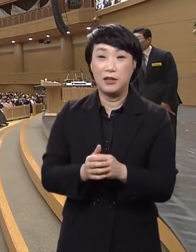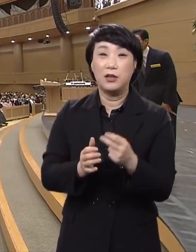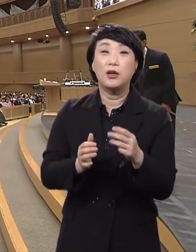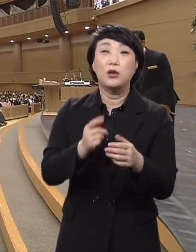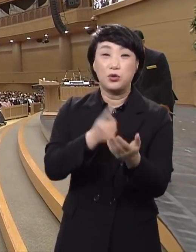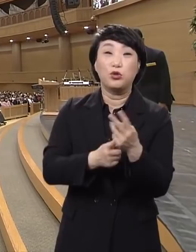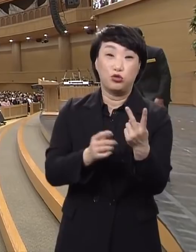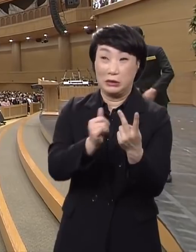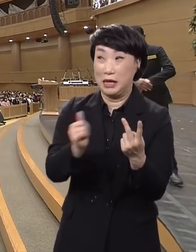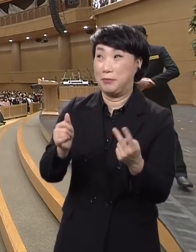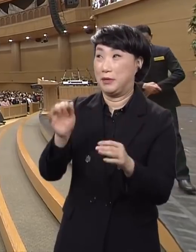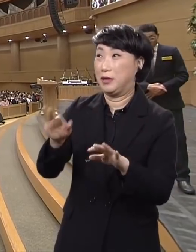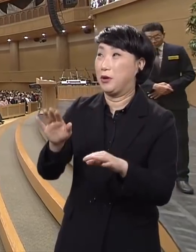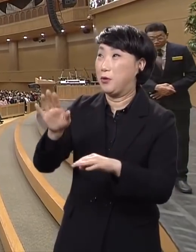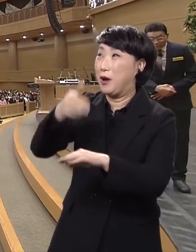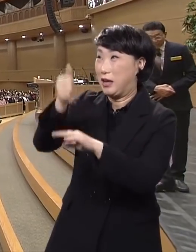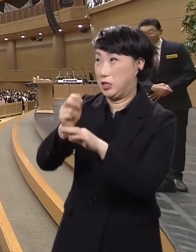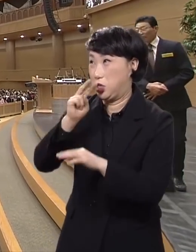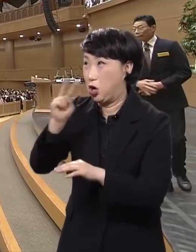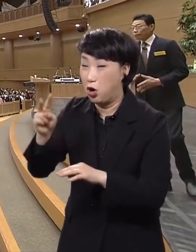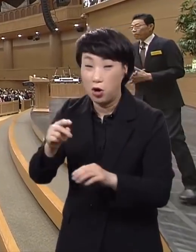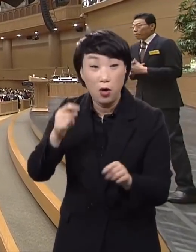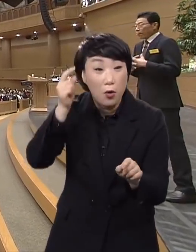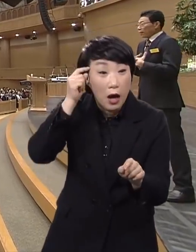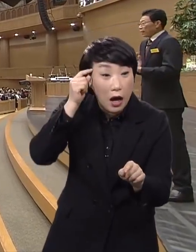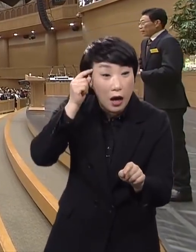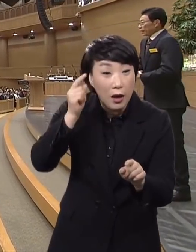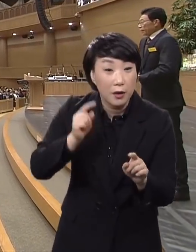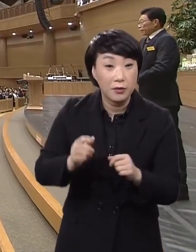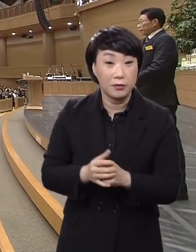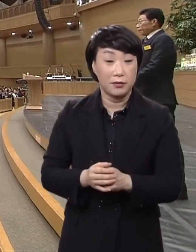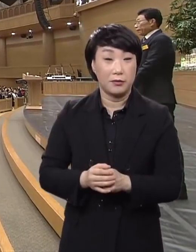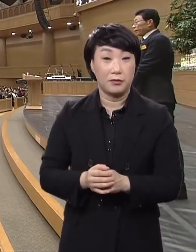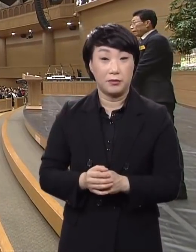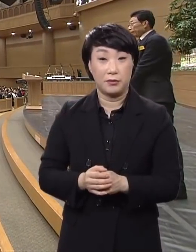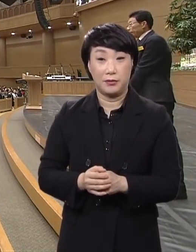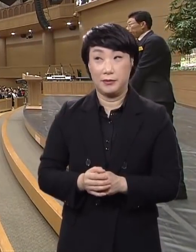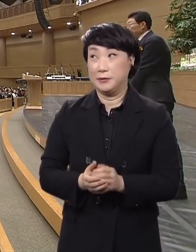총리가 왕이요. 무슨 얘기냐?